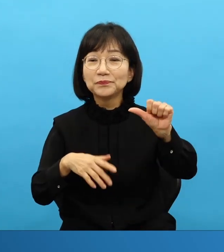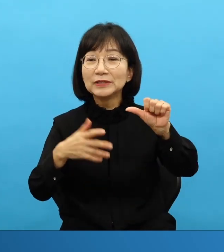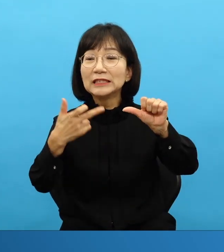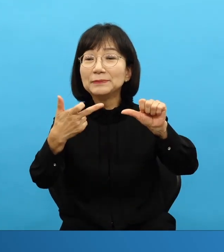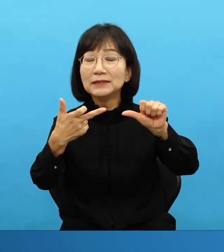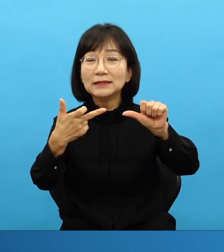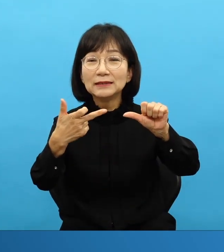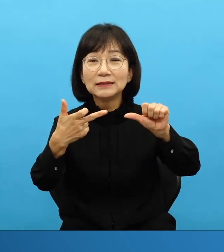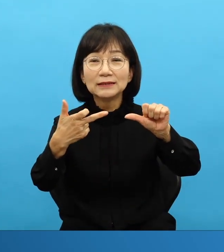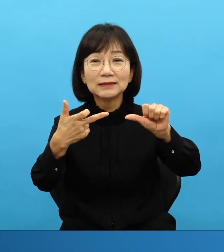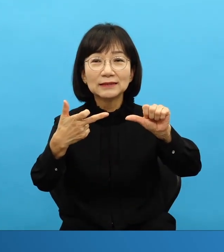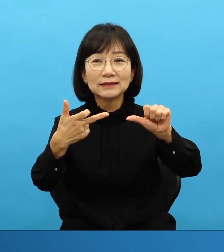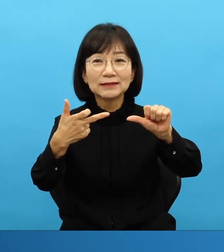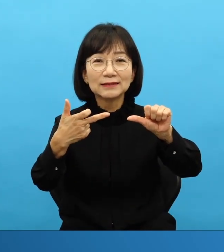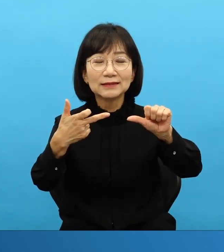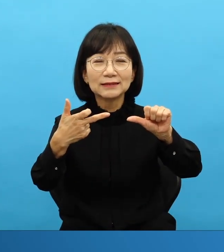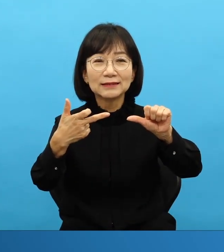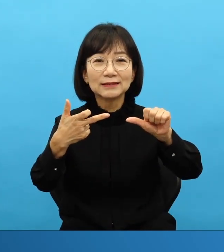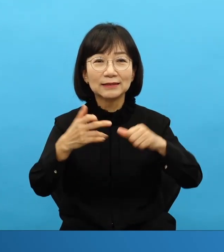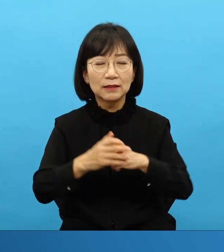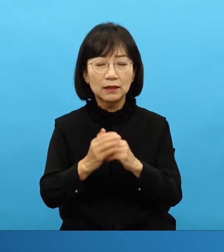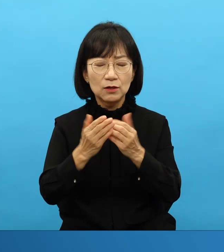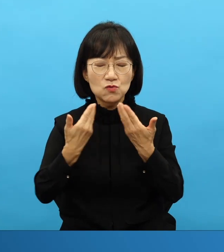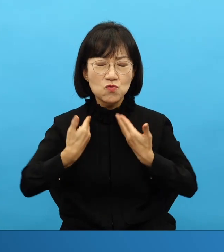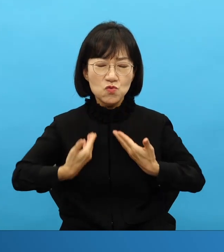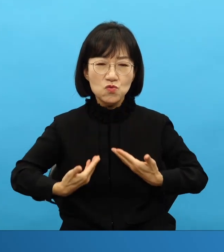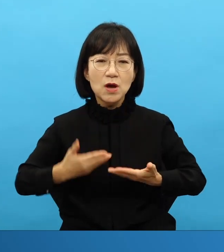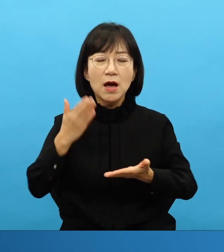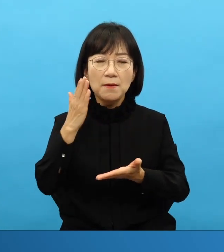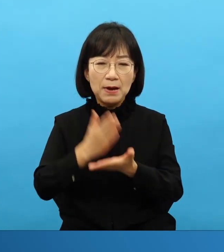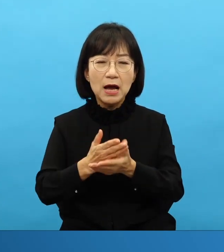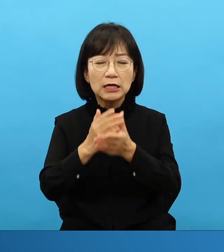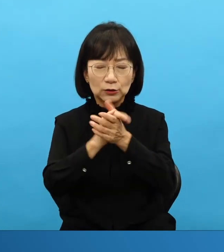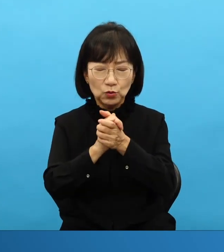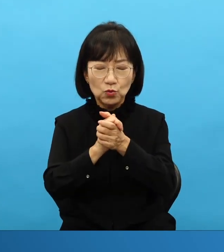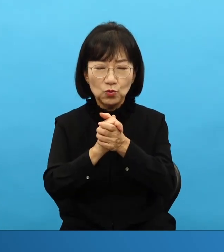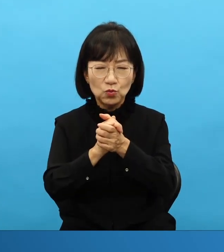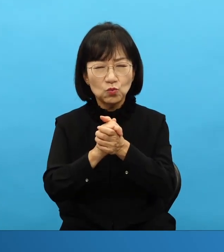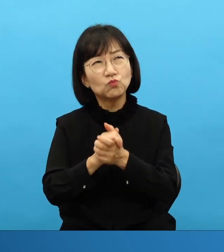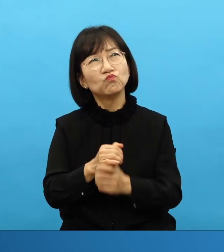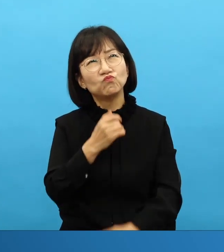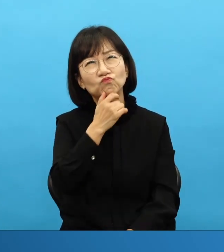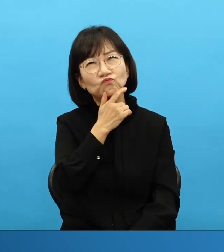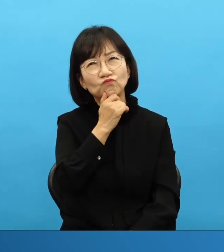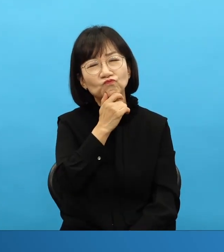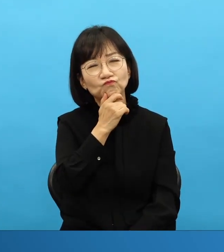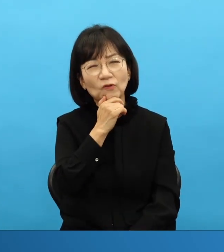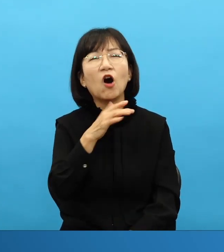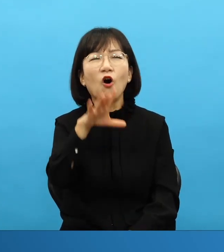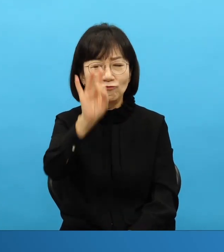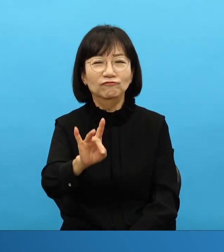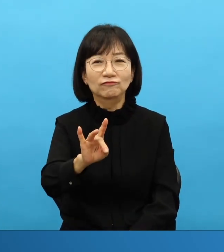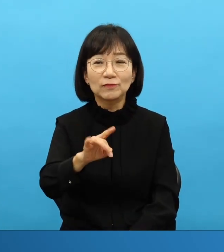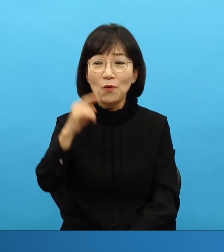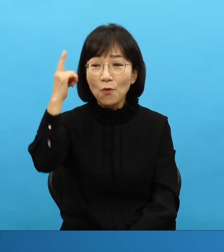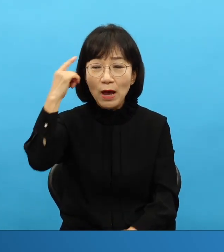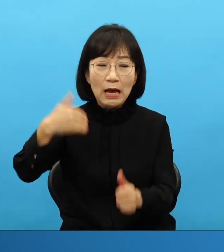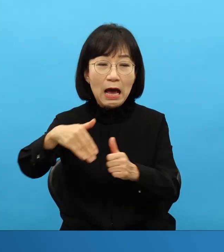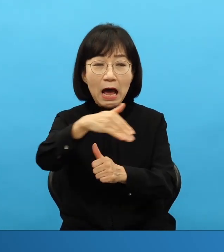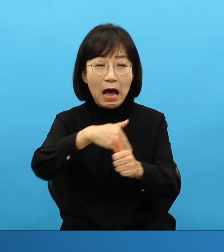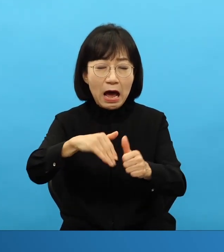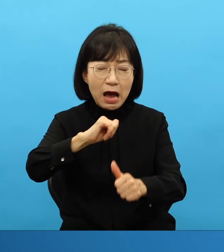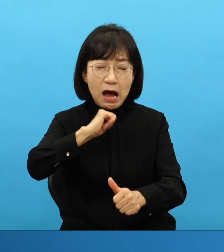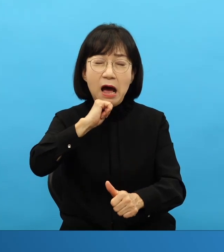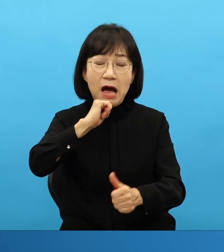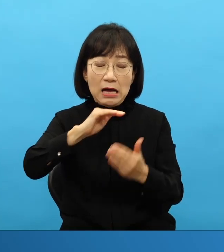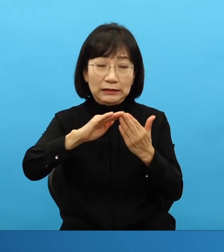头说什么呀？ 아 쉬지 말고 기도는 되겠다. 이렇게. 啊，不住的祷告啊，确实可以不住祷 왜 告的。 환경이 너무 어려우니까.